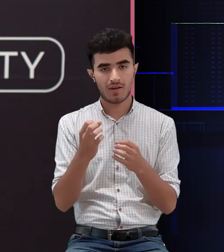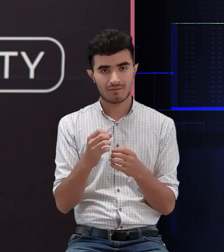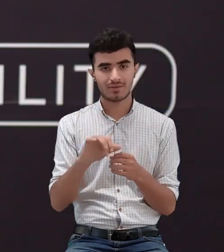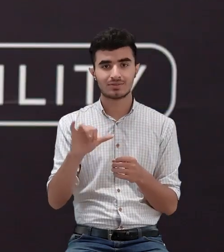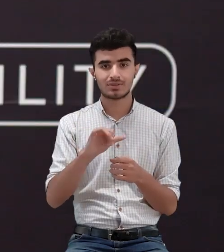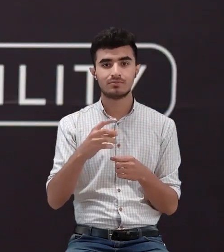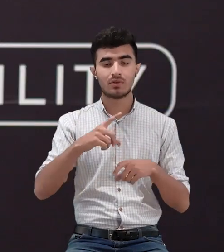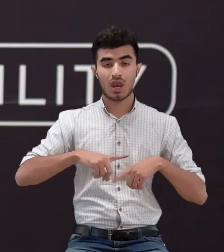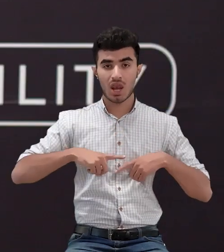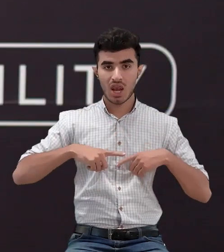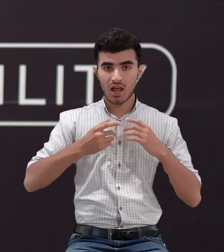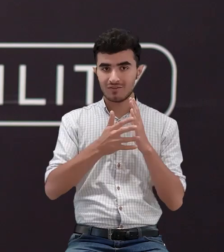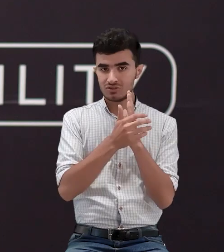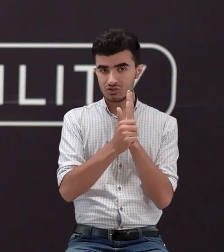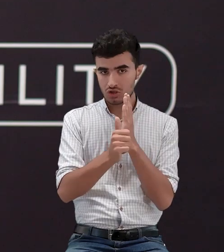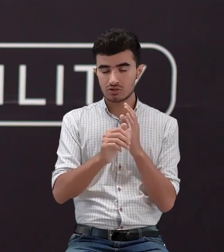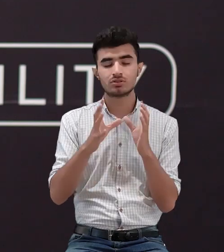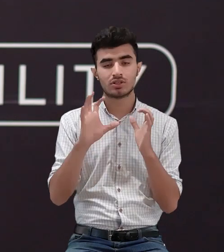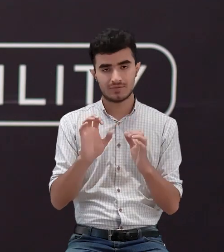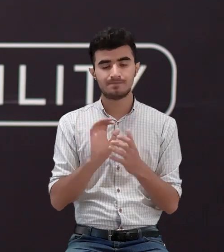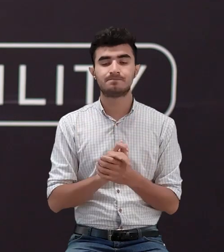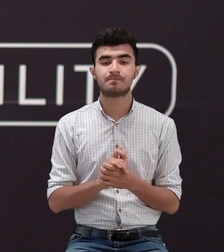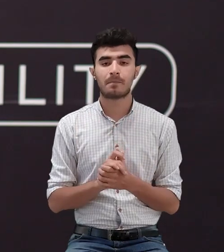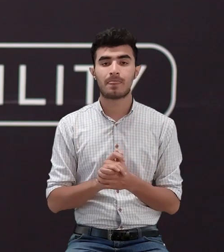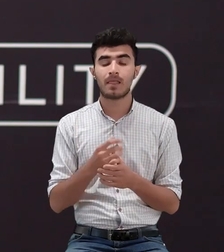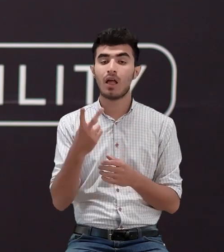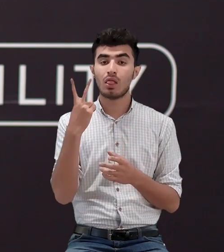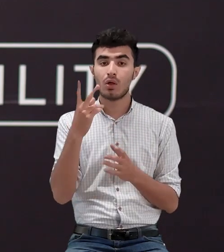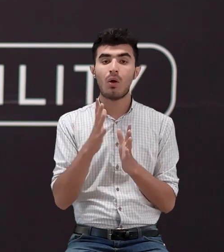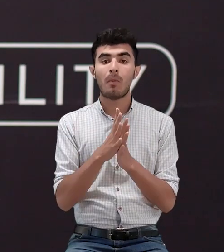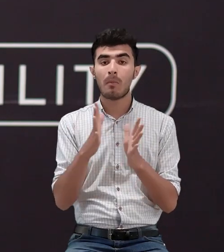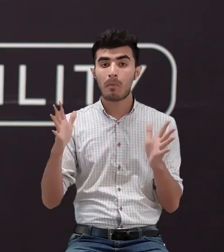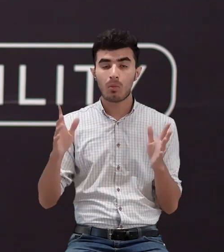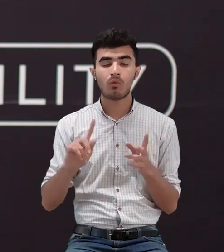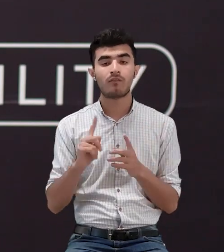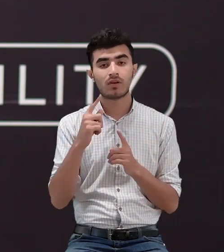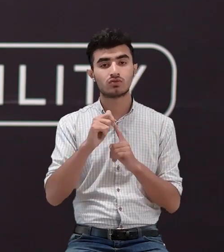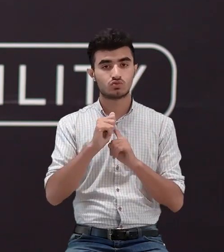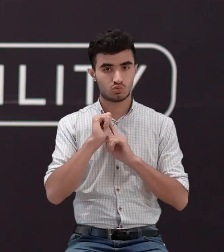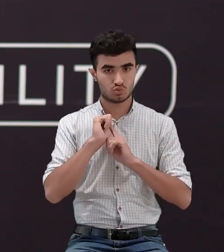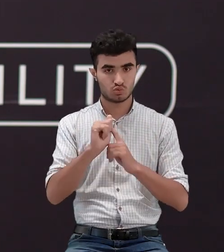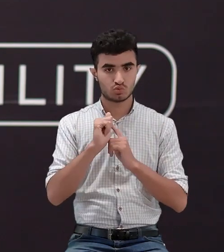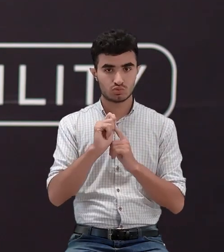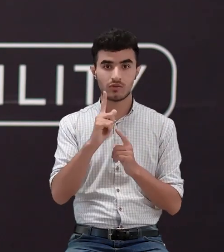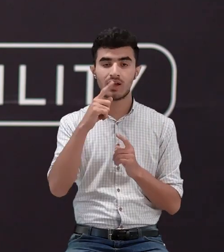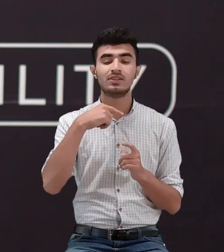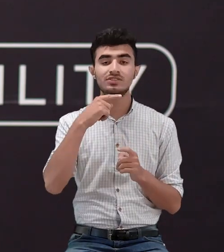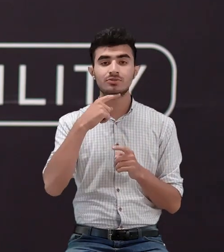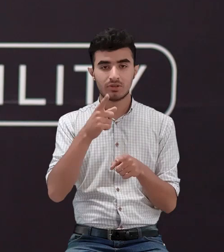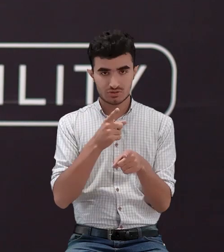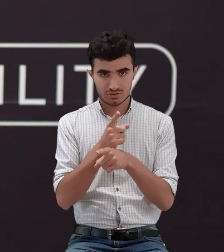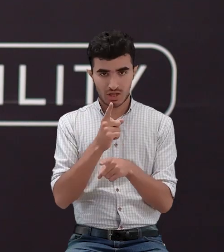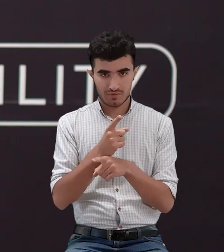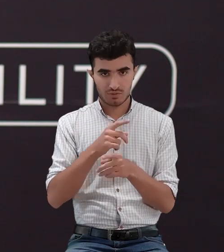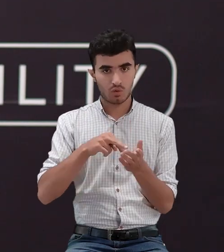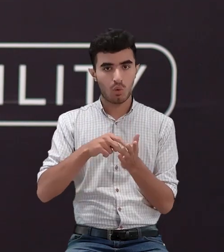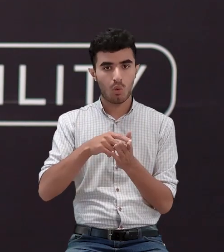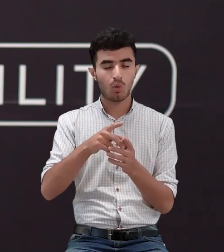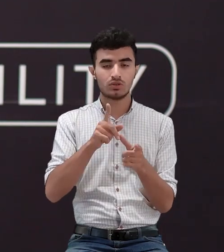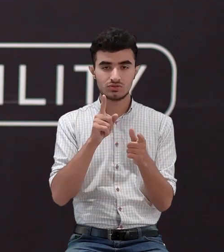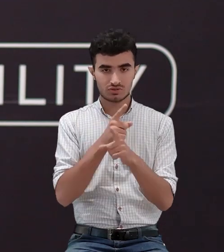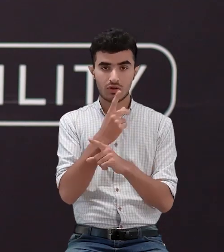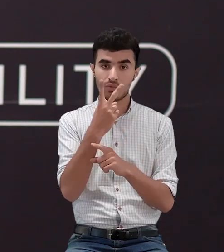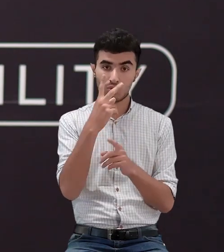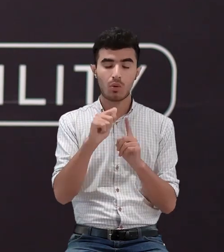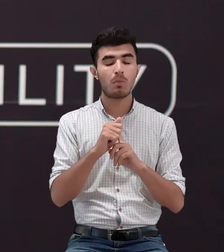हम कहते हैं लाइफ स्किल्स, उनके नीचे आती हैं. तो ये दो चीज़ें सबसे पहले स्पीच थेरेपी, ऑक्यूपेशनल थेरेपी शुरू करनी है.